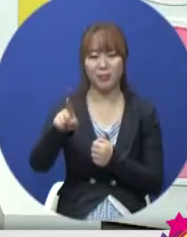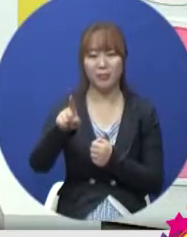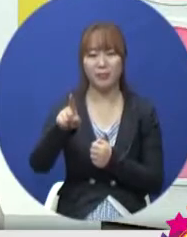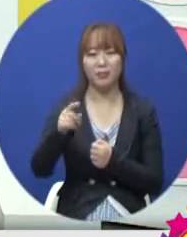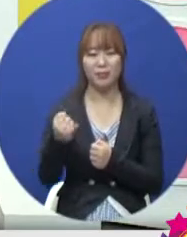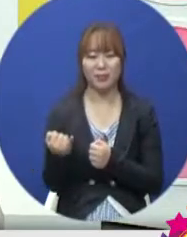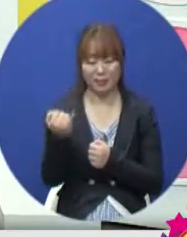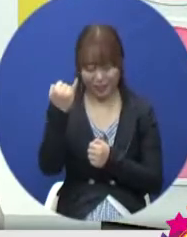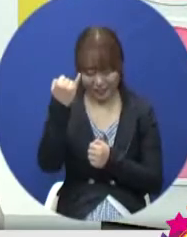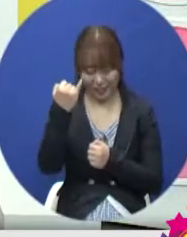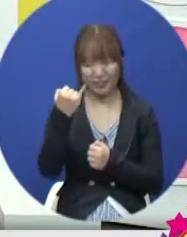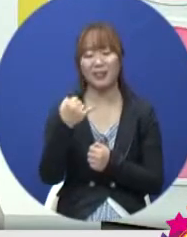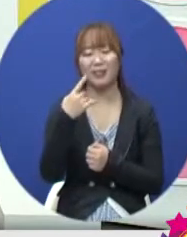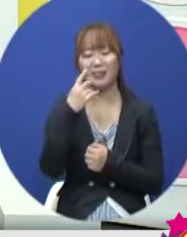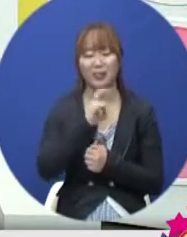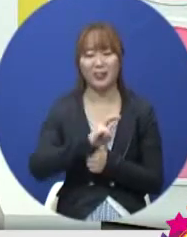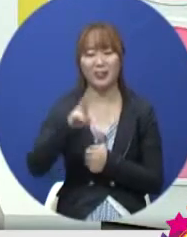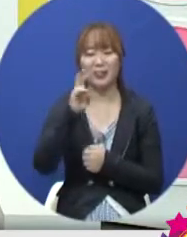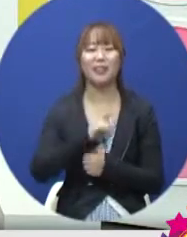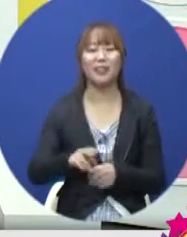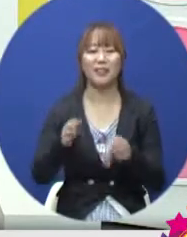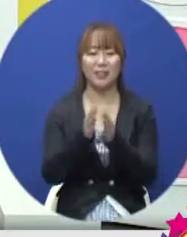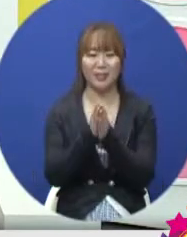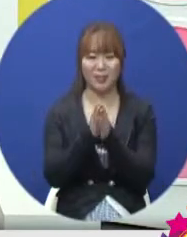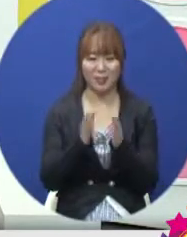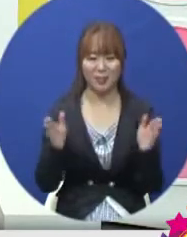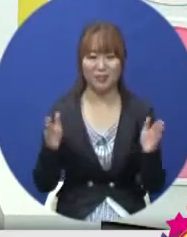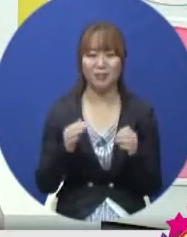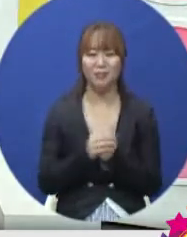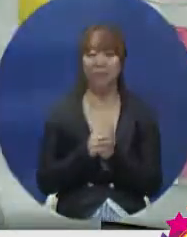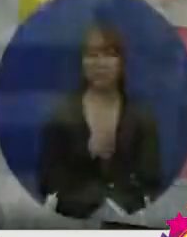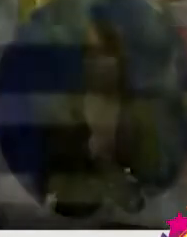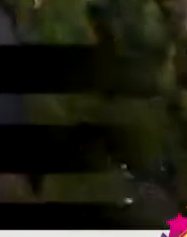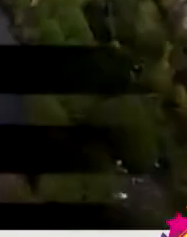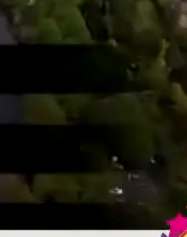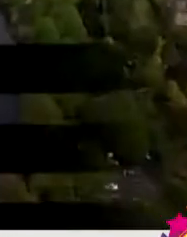방정자 언니 누님께서 부르십니다. 찔레꽃.